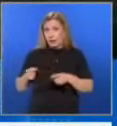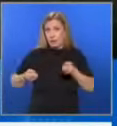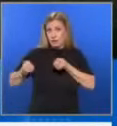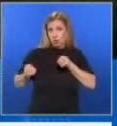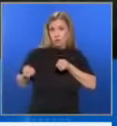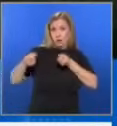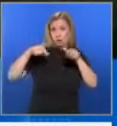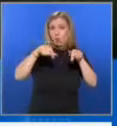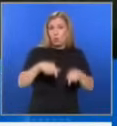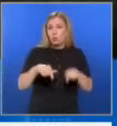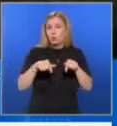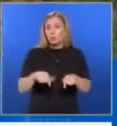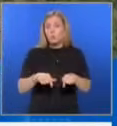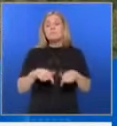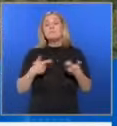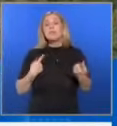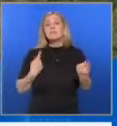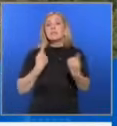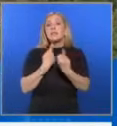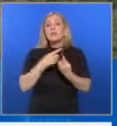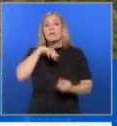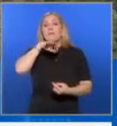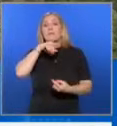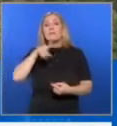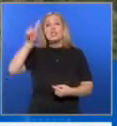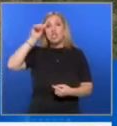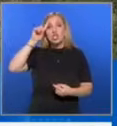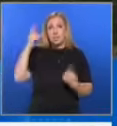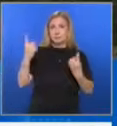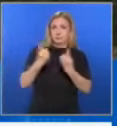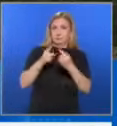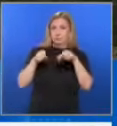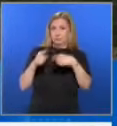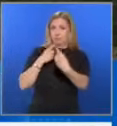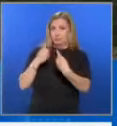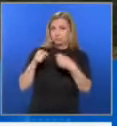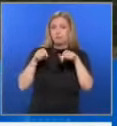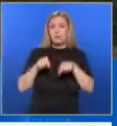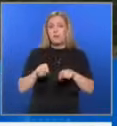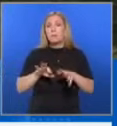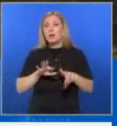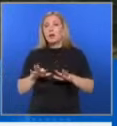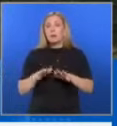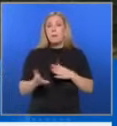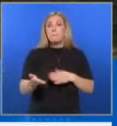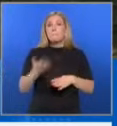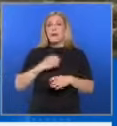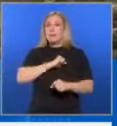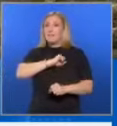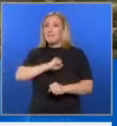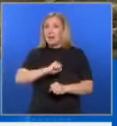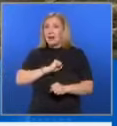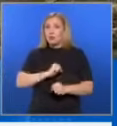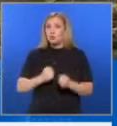на селото. Срещнахме възрастни жени, които бяха, мога да кажа, в прединфарктно